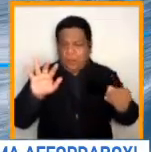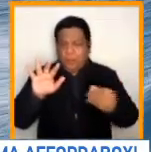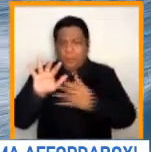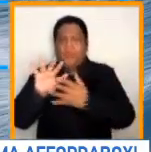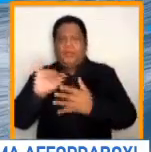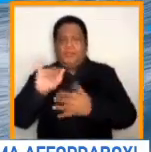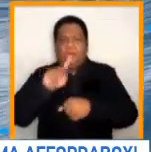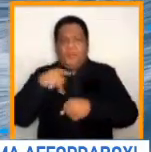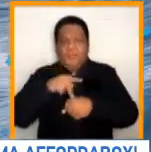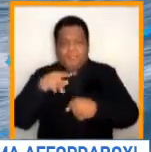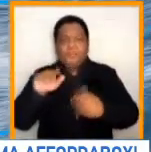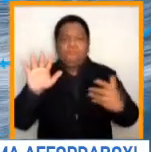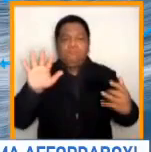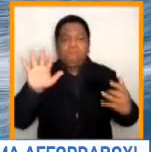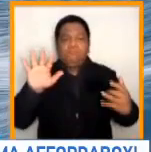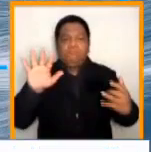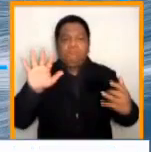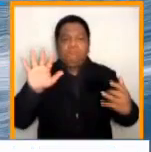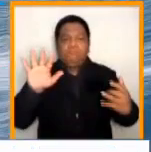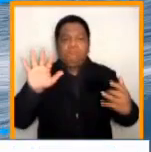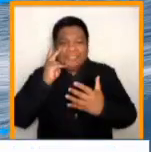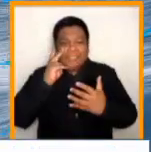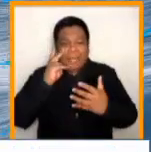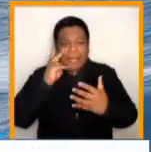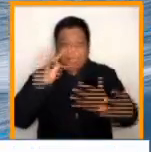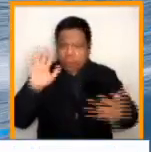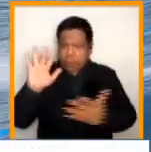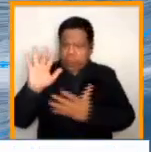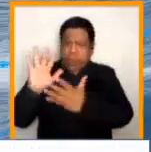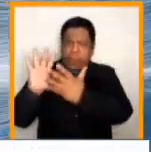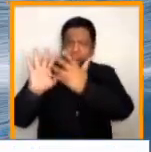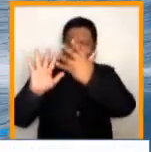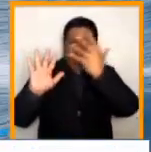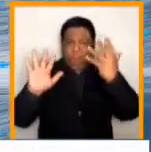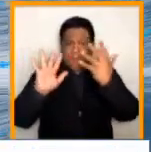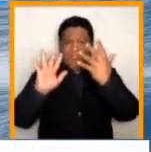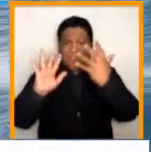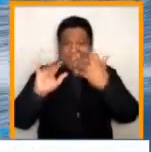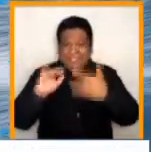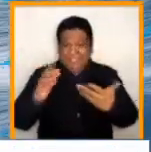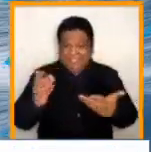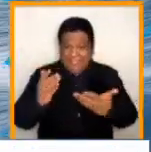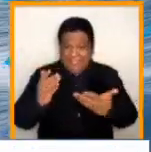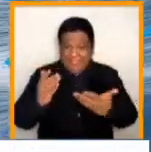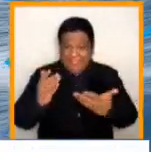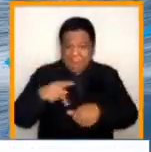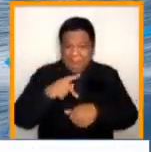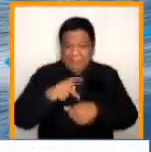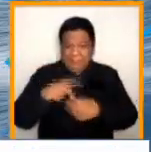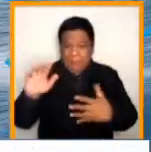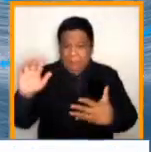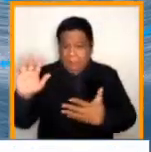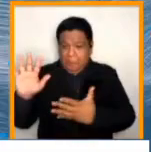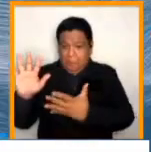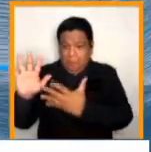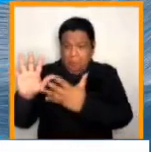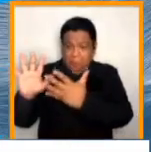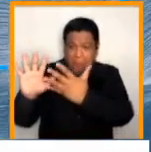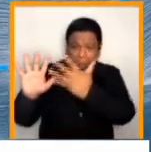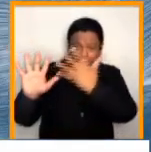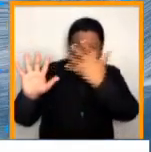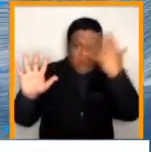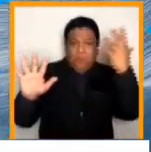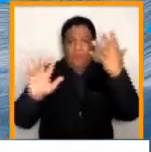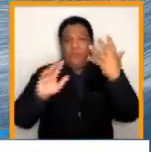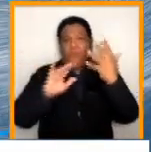hangin, meron siyang parang pakurba. Mula dito sa Pilipinas, liliko, papunta ka sa taas, papunta ng Japan. So yan